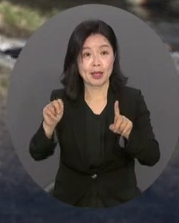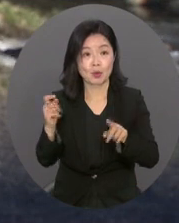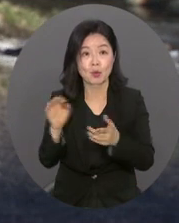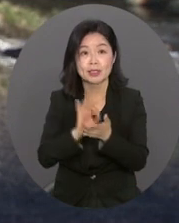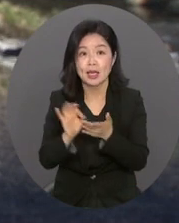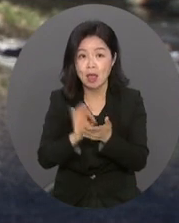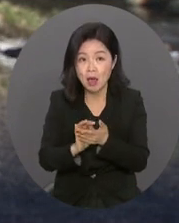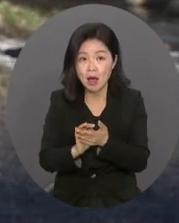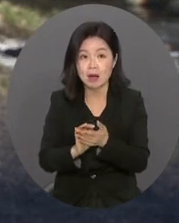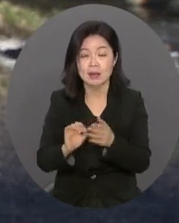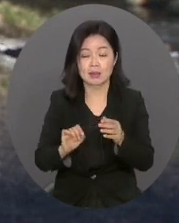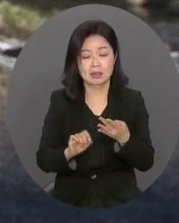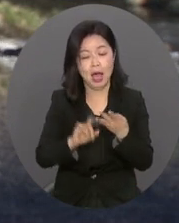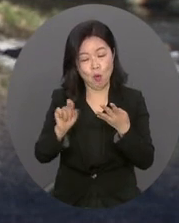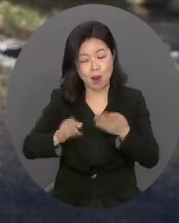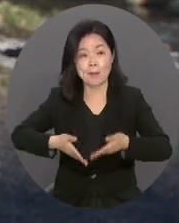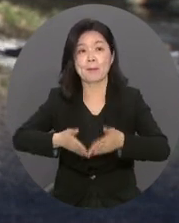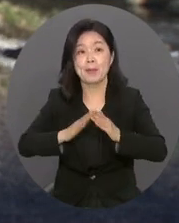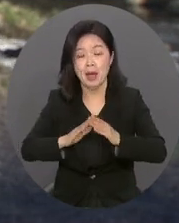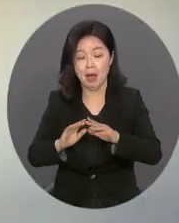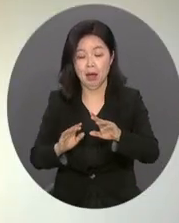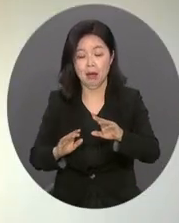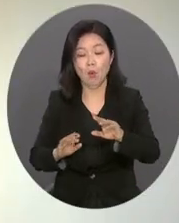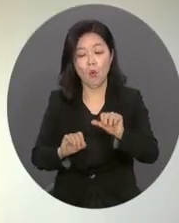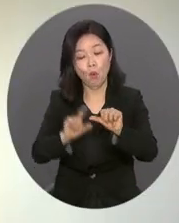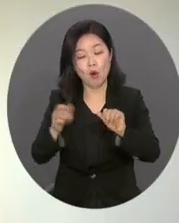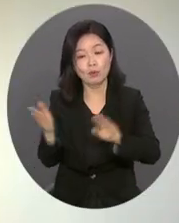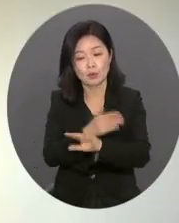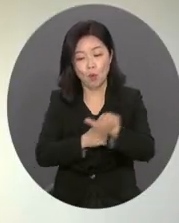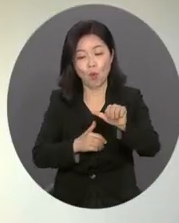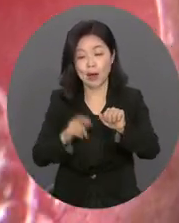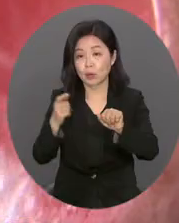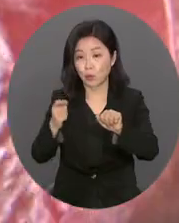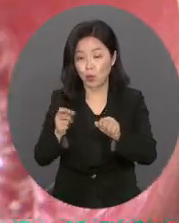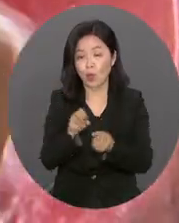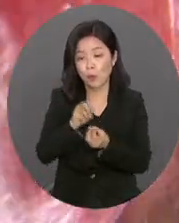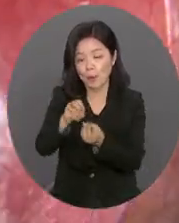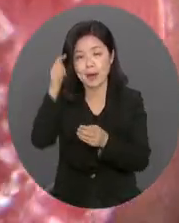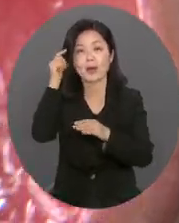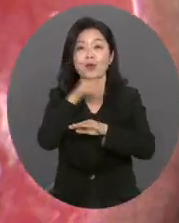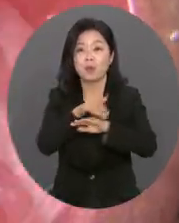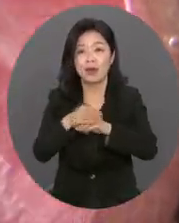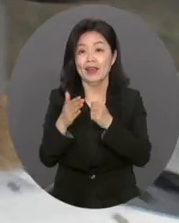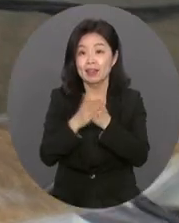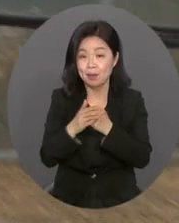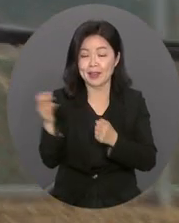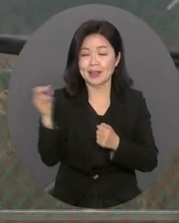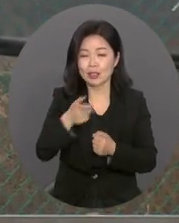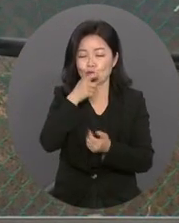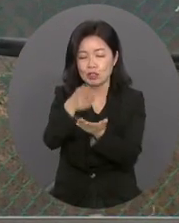되면 5월 달부터 5만 톤이 공급될 예정입니다. 광주시가 다시금 시민들의 절수운동 동참을 호소하고